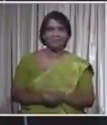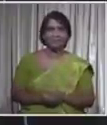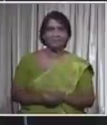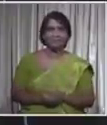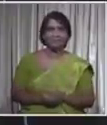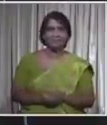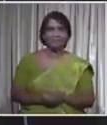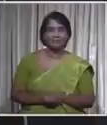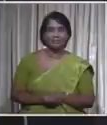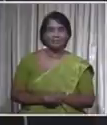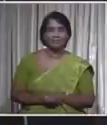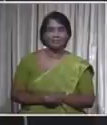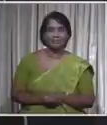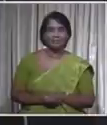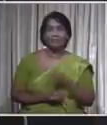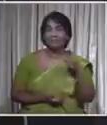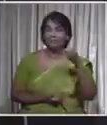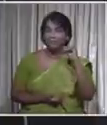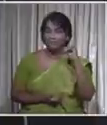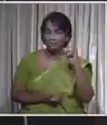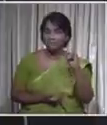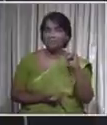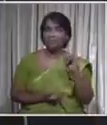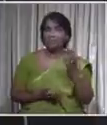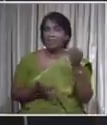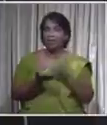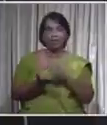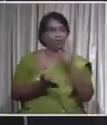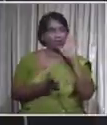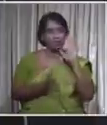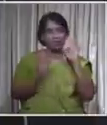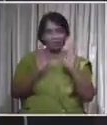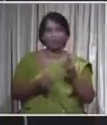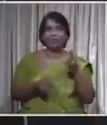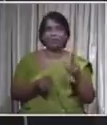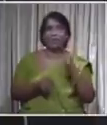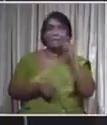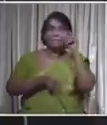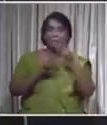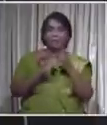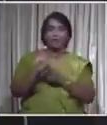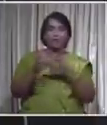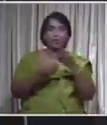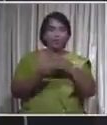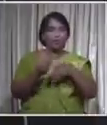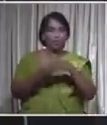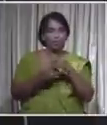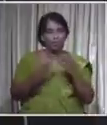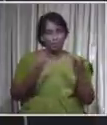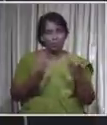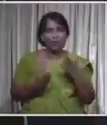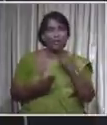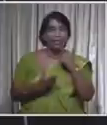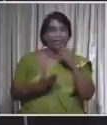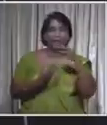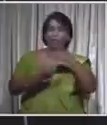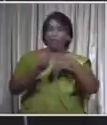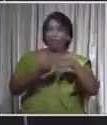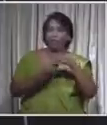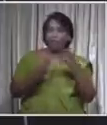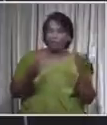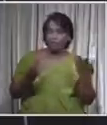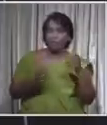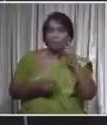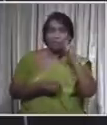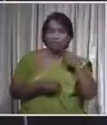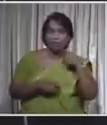මේගොල්ලක් මේ වගේ වැරදි ආයි කරන්න බෑ. දැන් බලන්න මිනිසුන්ට යූරියා නැහැ. මිනිසුන්ට තේ පොර නැහැ. මේක